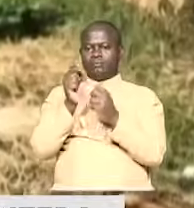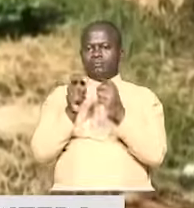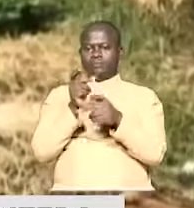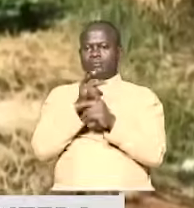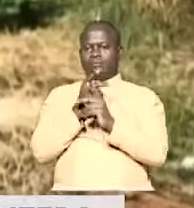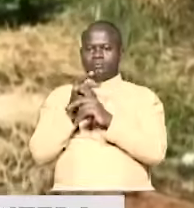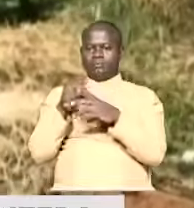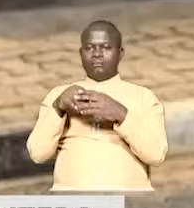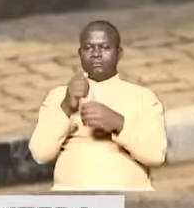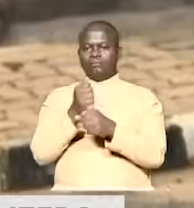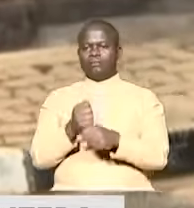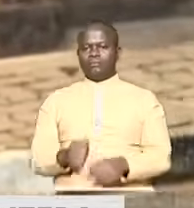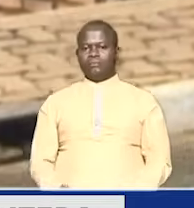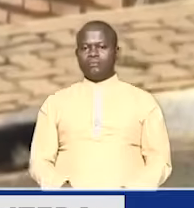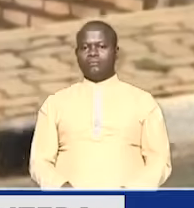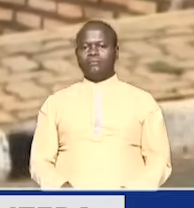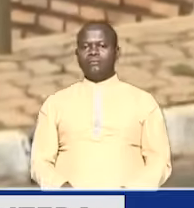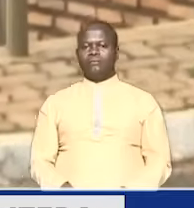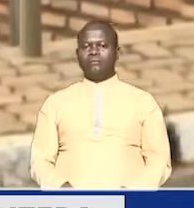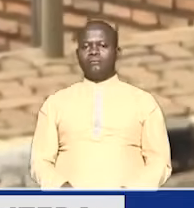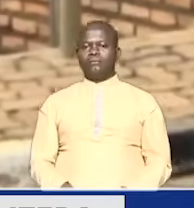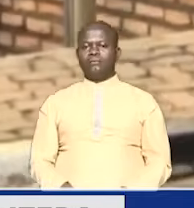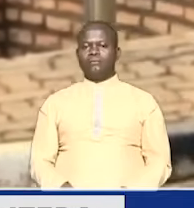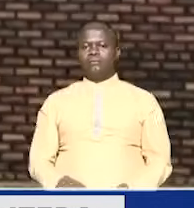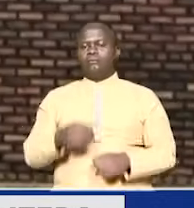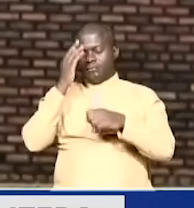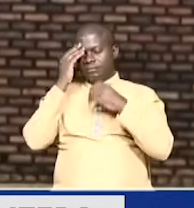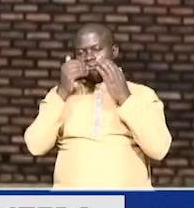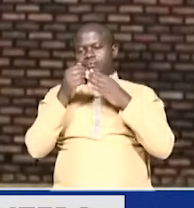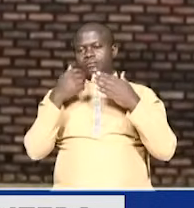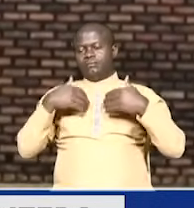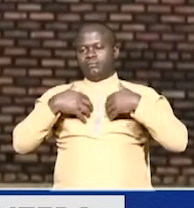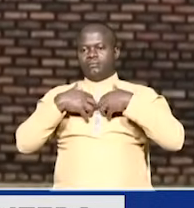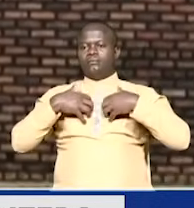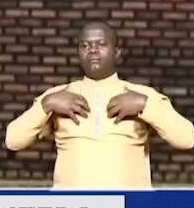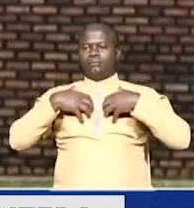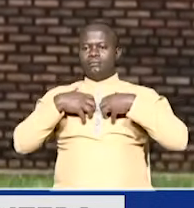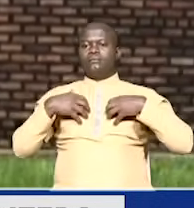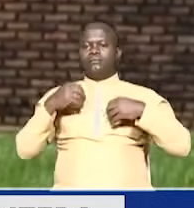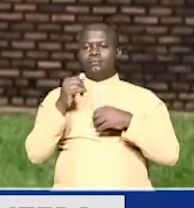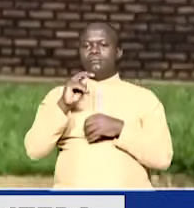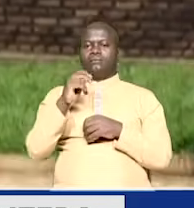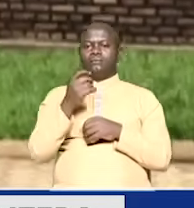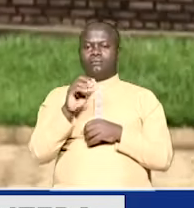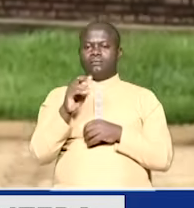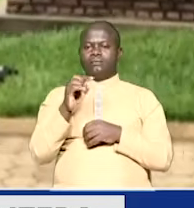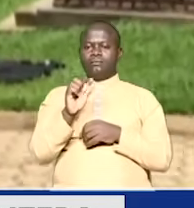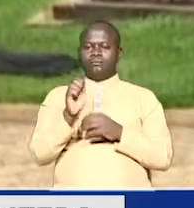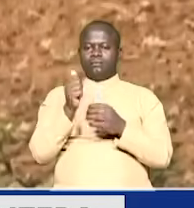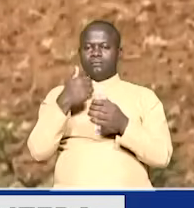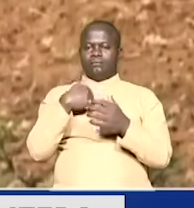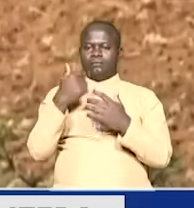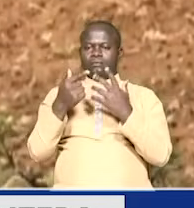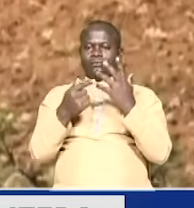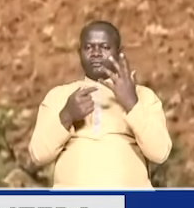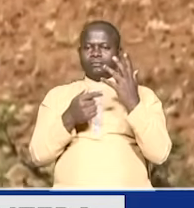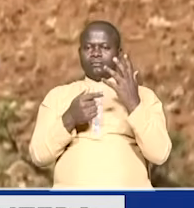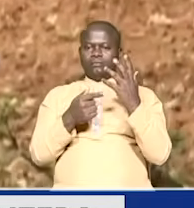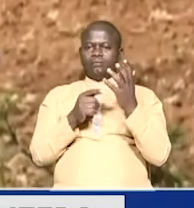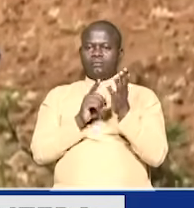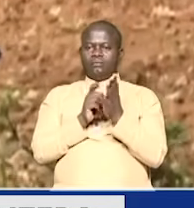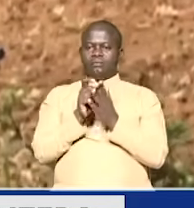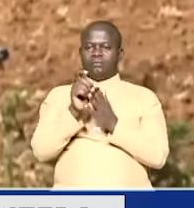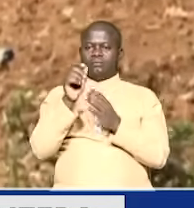mu kubikora. Kubera ko kura gusanga inyamaswa zo mu bisanguye zisa nabo ziba zifite icyo nakwita amamikorobe menshi